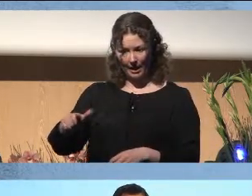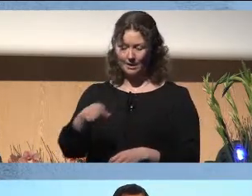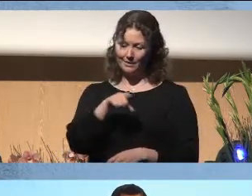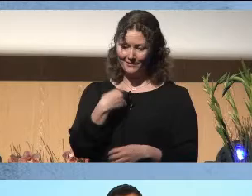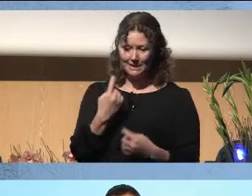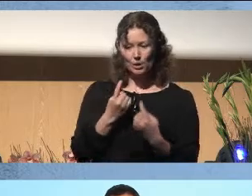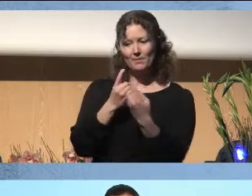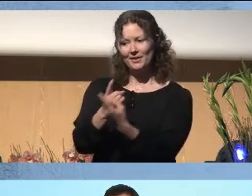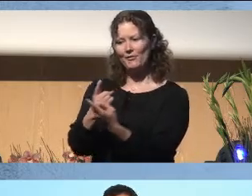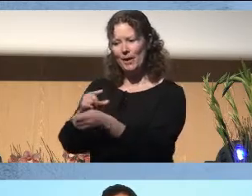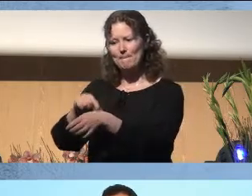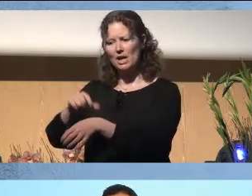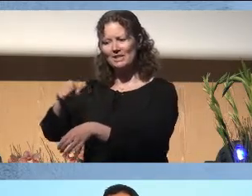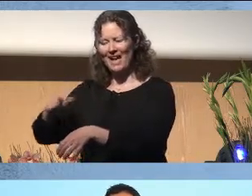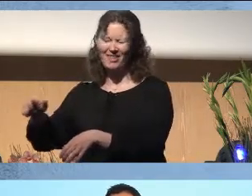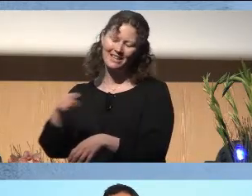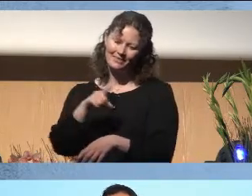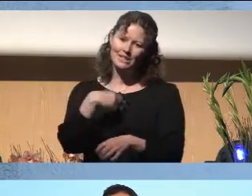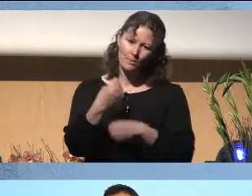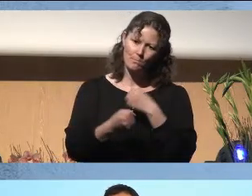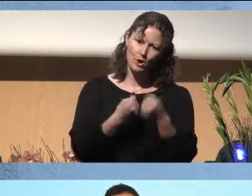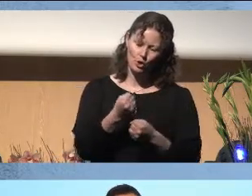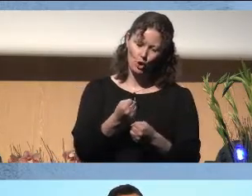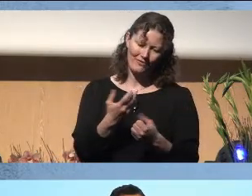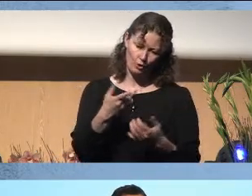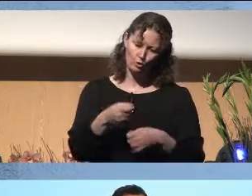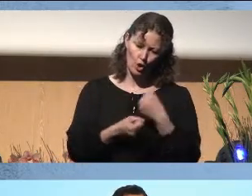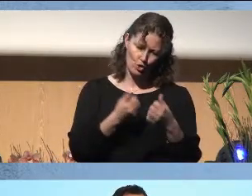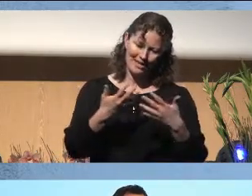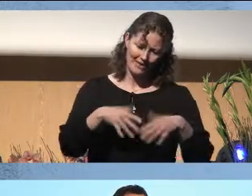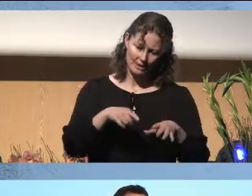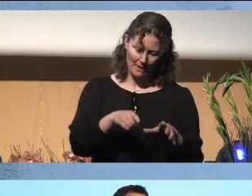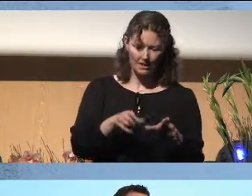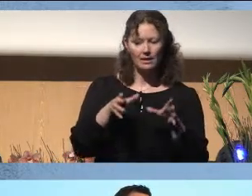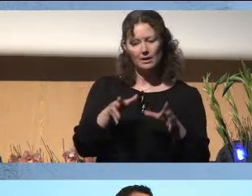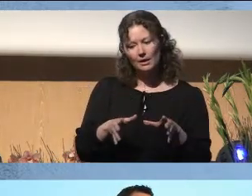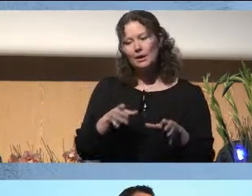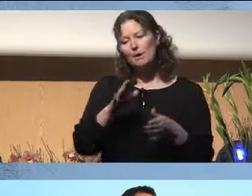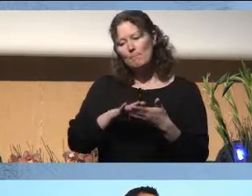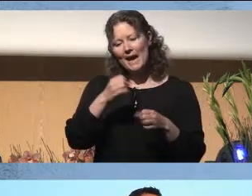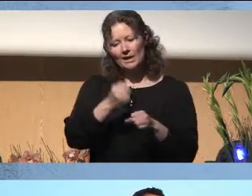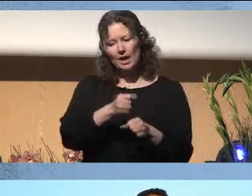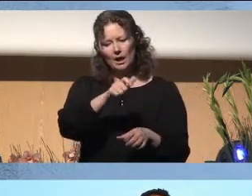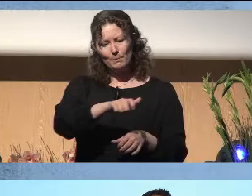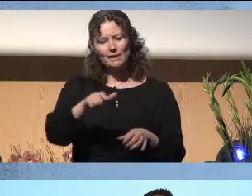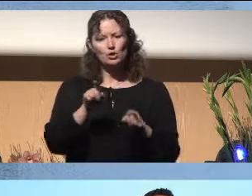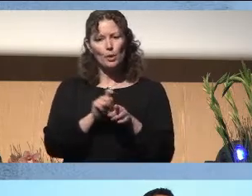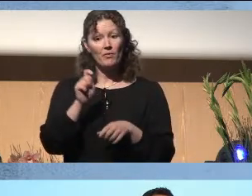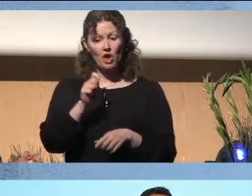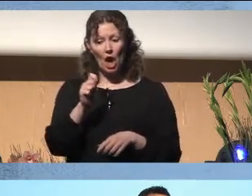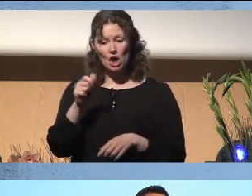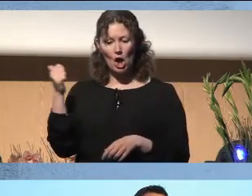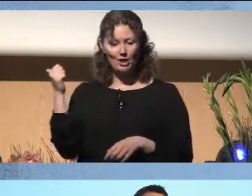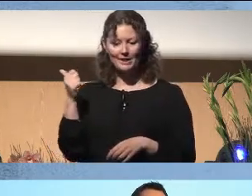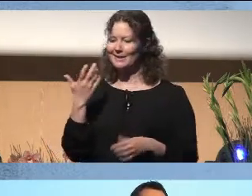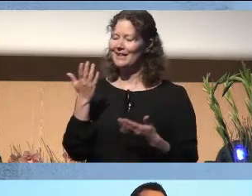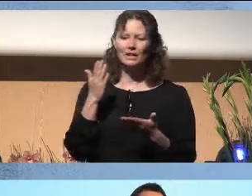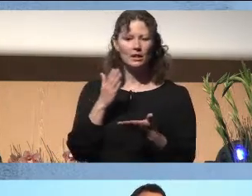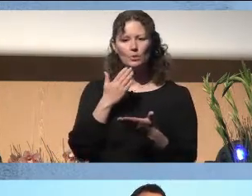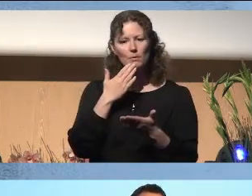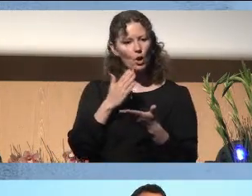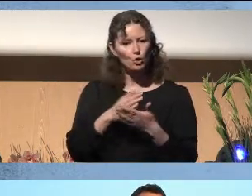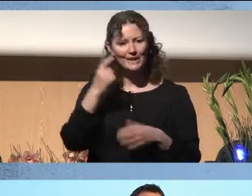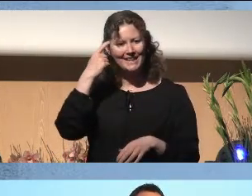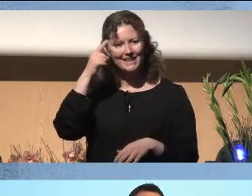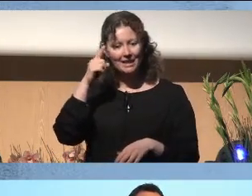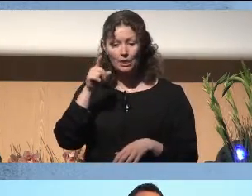träffar patienterna eller som gör vad nu är man ska göra i en verksamhet. Medarbetarna, sa Taylor, är inte tillräckligt intelligenta